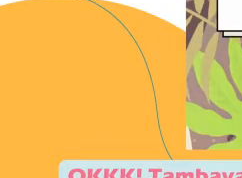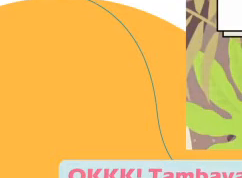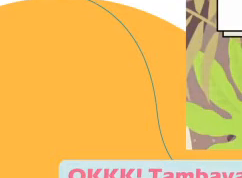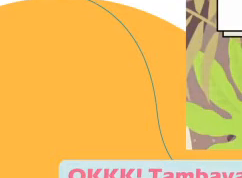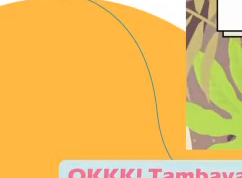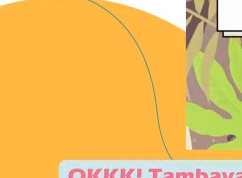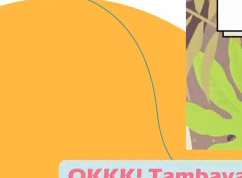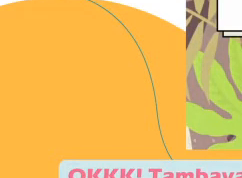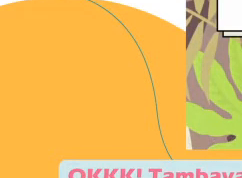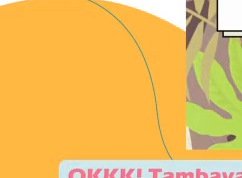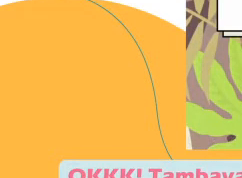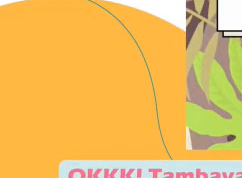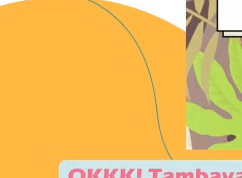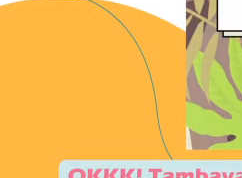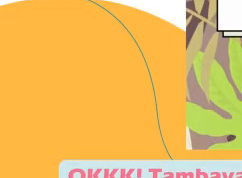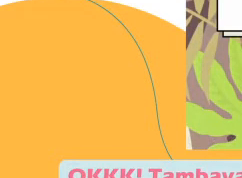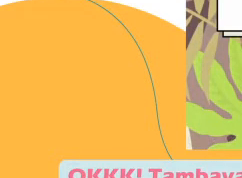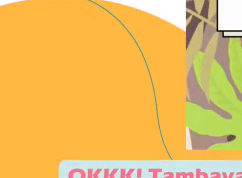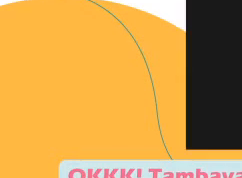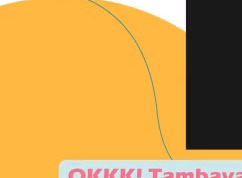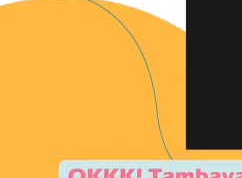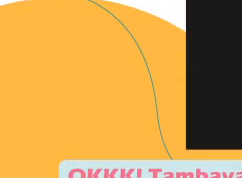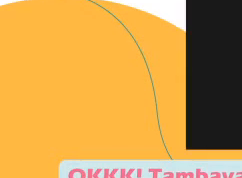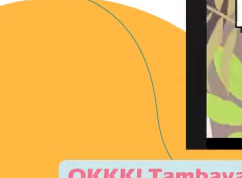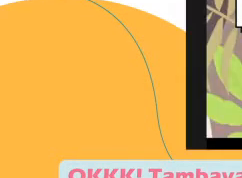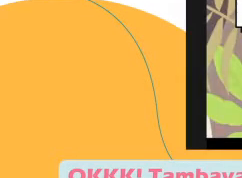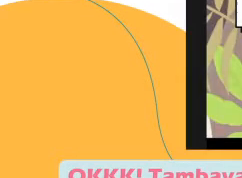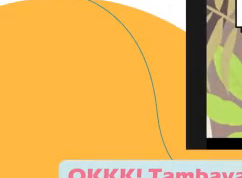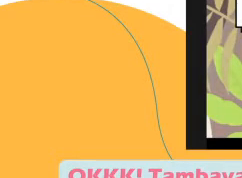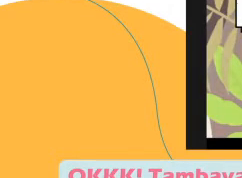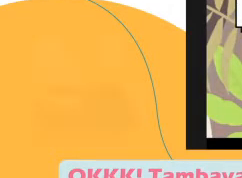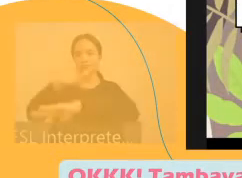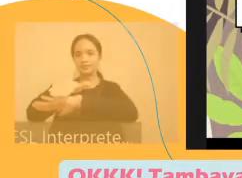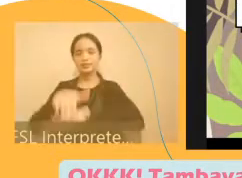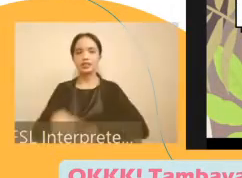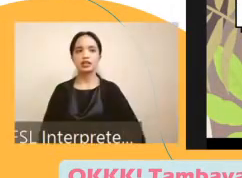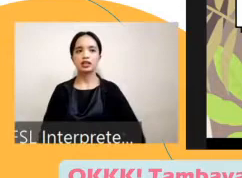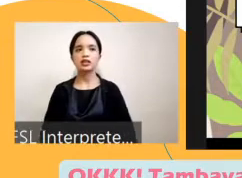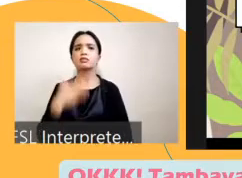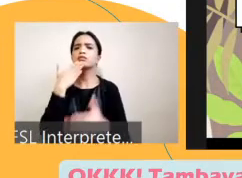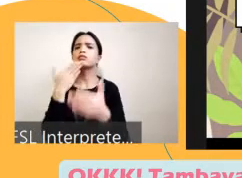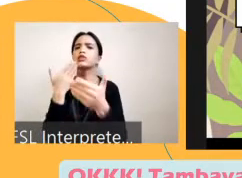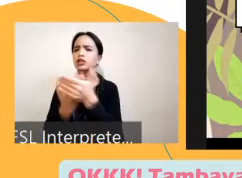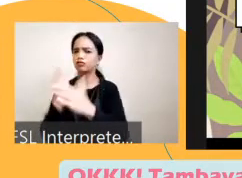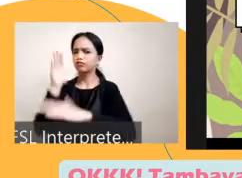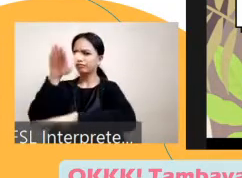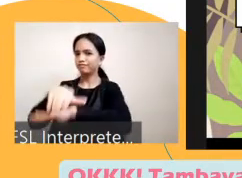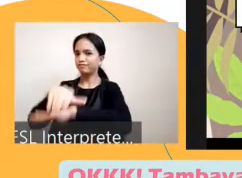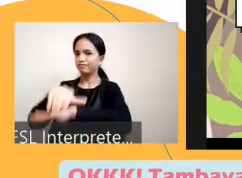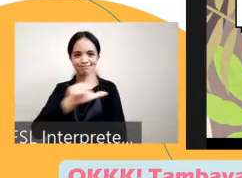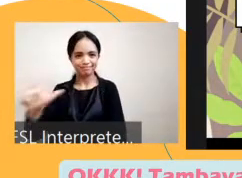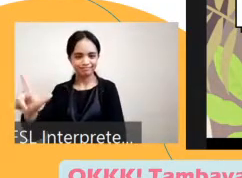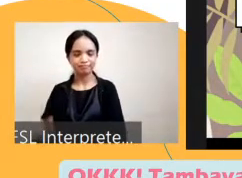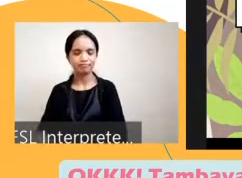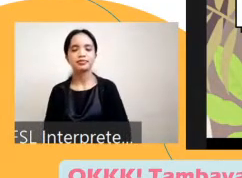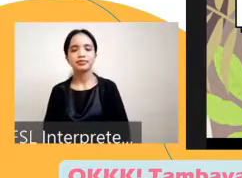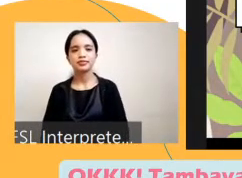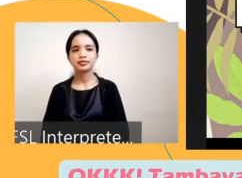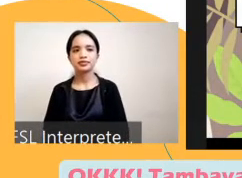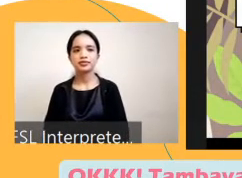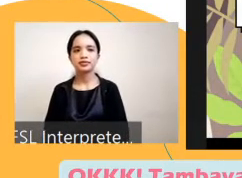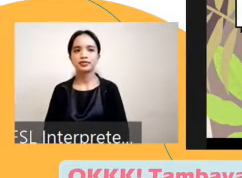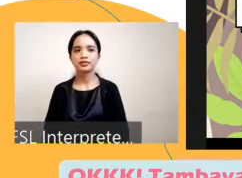naihandang presentation para sa hapon na ito. So magandang hapon po sa lahat.